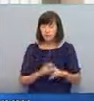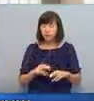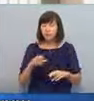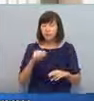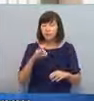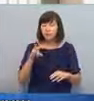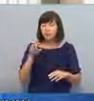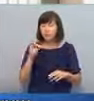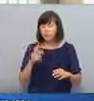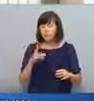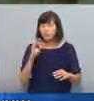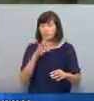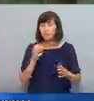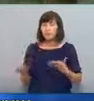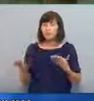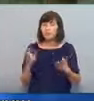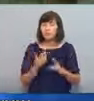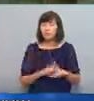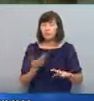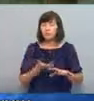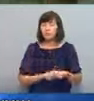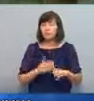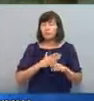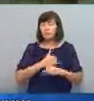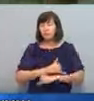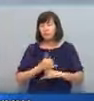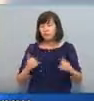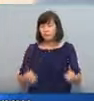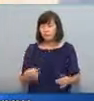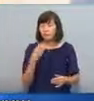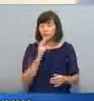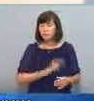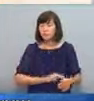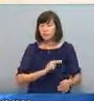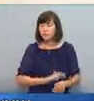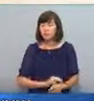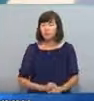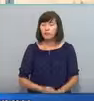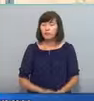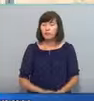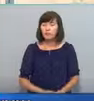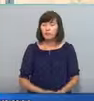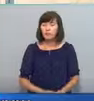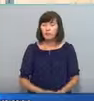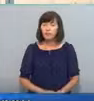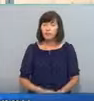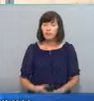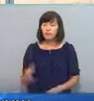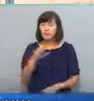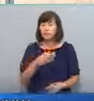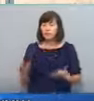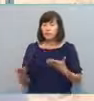бірі Олжас Мамыр. Келес ауданынан келген ол қиналғанға қол ұшын созу сауап дейді. Халықтан келген, барлық өңірлерден